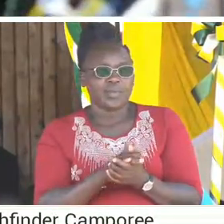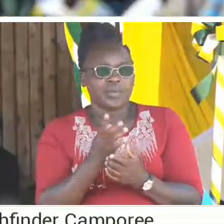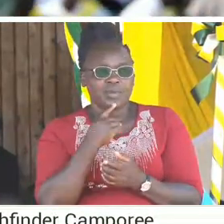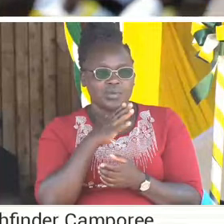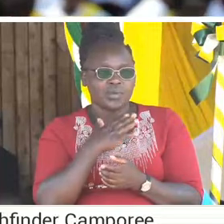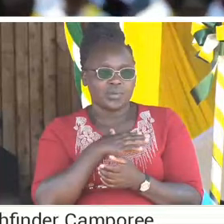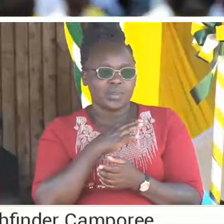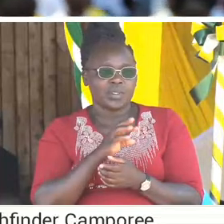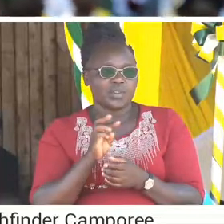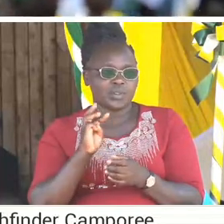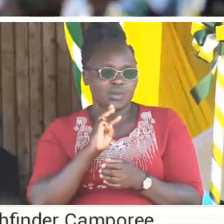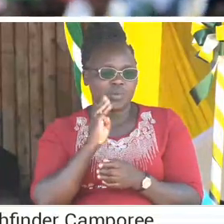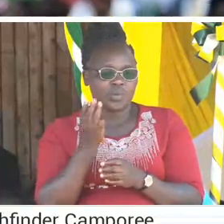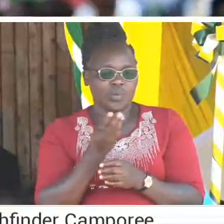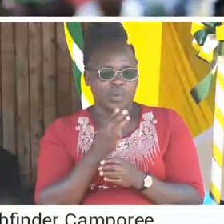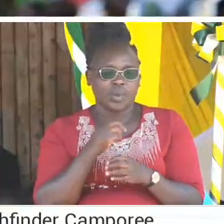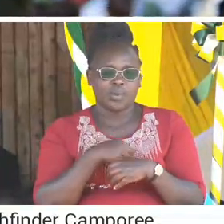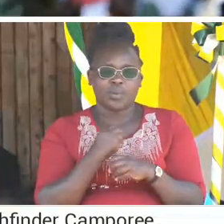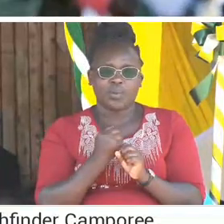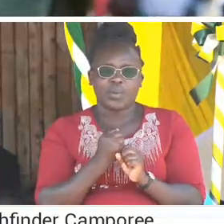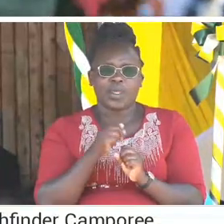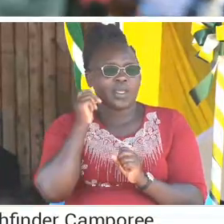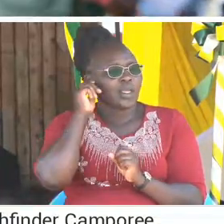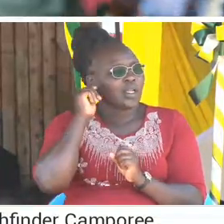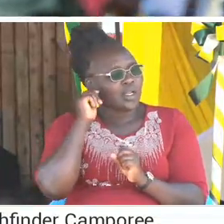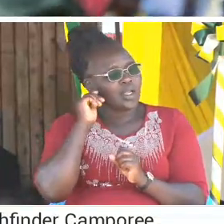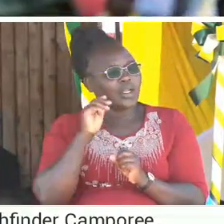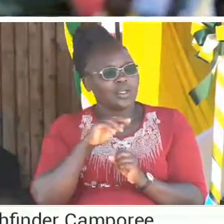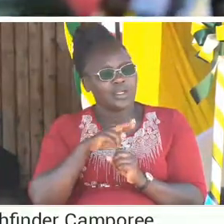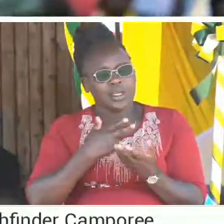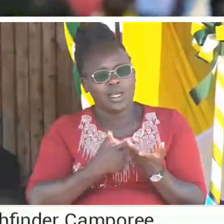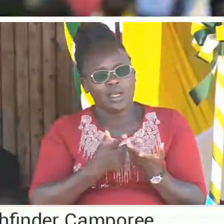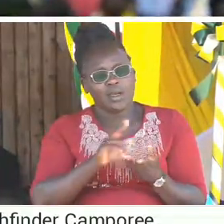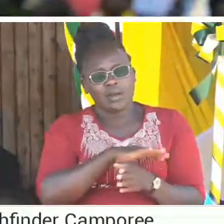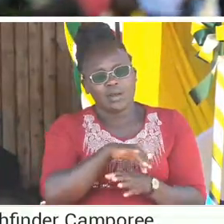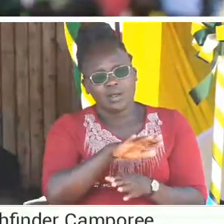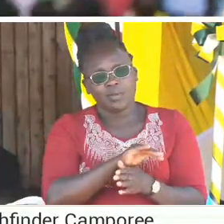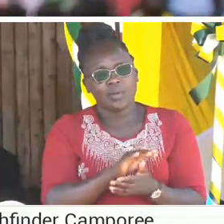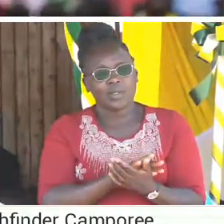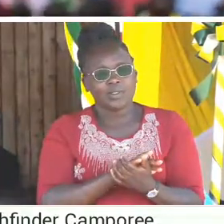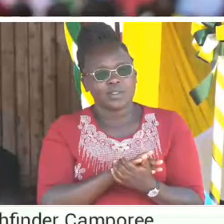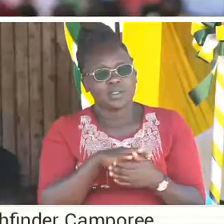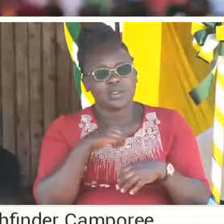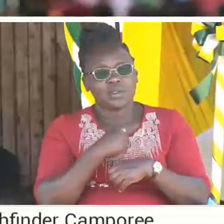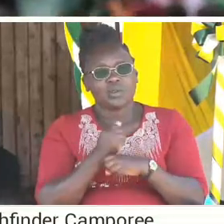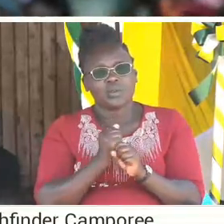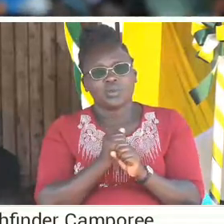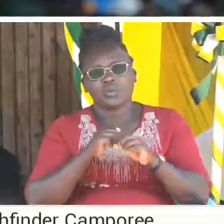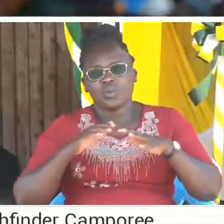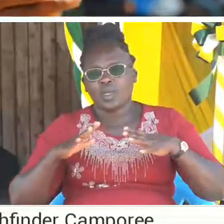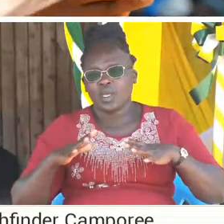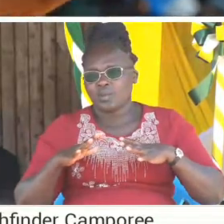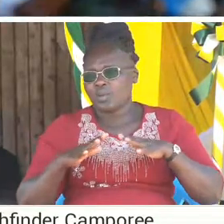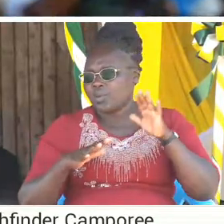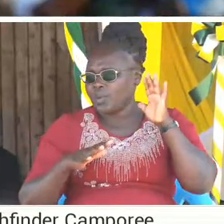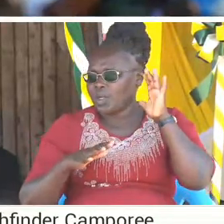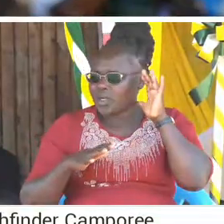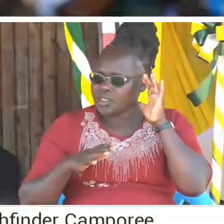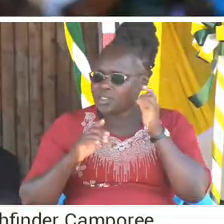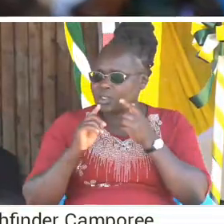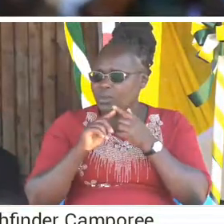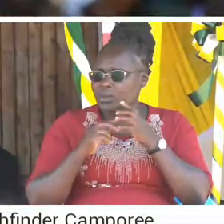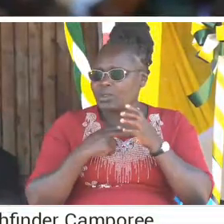patakatifu. Amen. Tuwasaidie watu kuisikia sauti ya Bwana. Ninatamani vijana mlioko hapa, tuwasaidie vijana